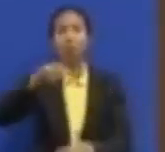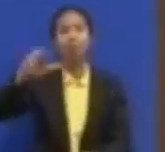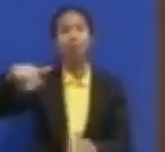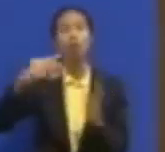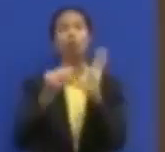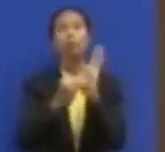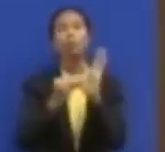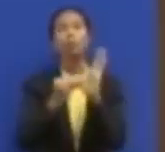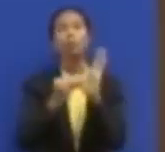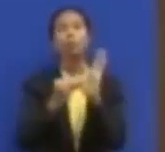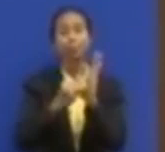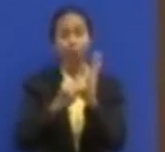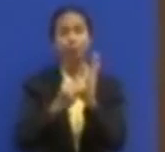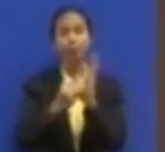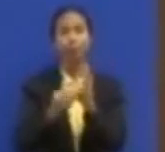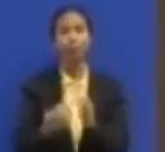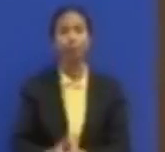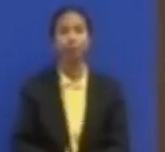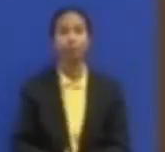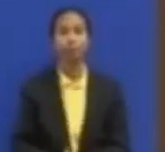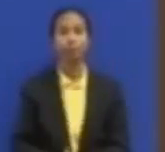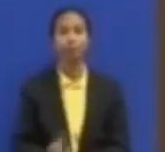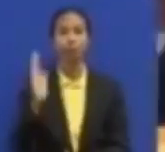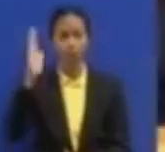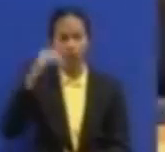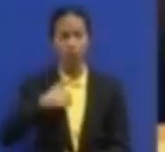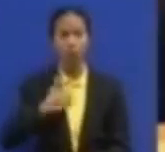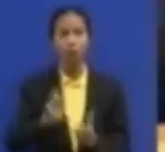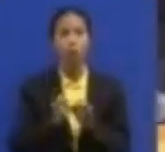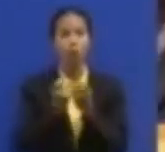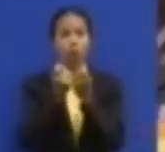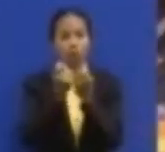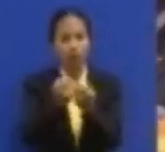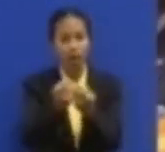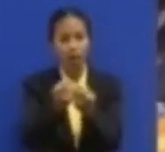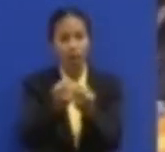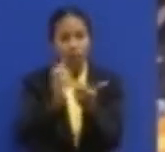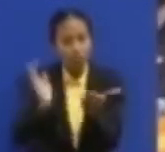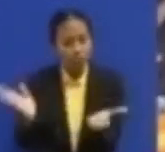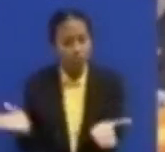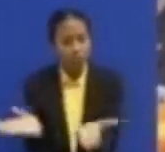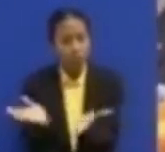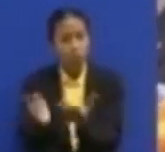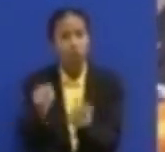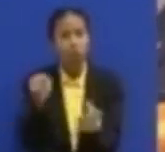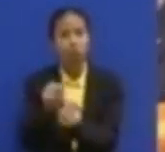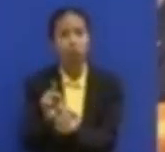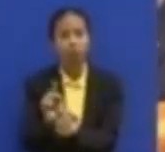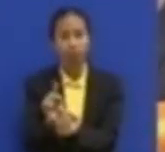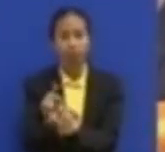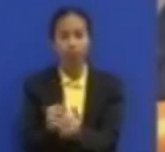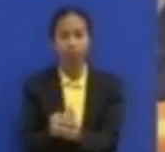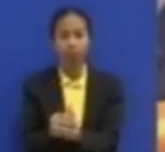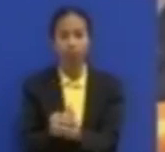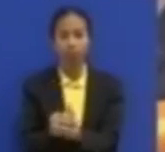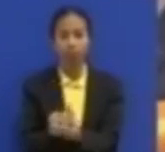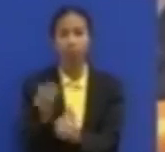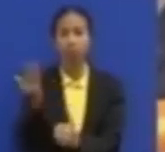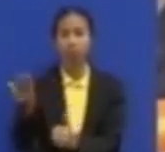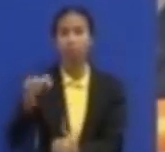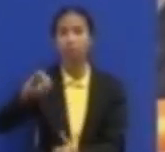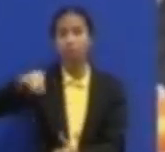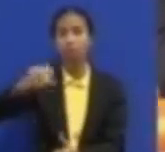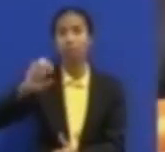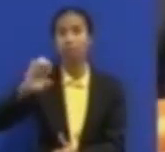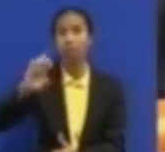ครขออนุญาตในการที่จะได้สนับสนุนยติท่านจิรยุเ